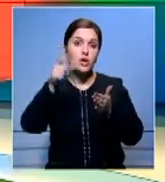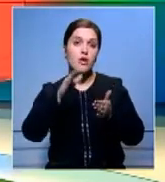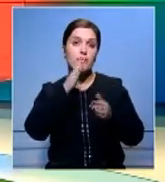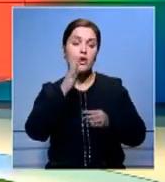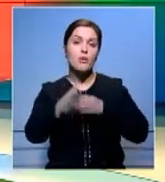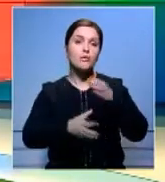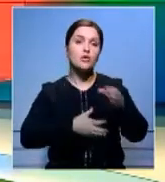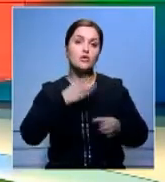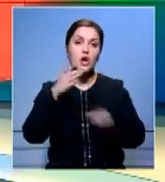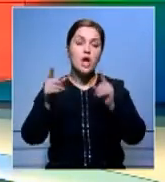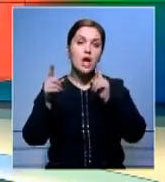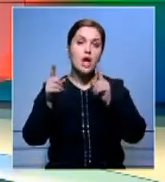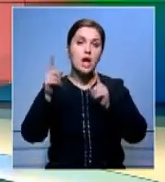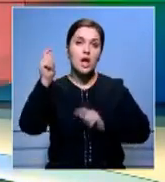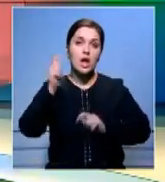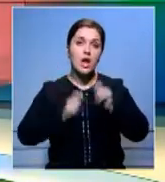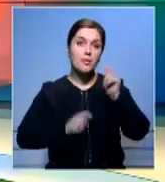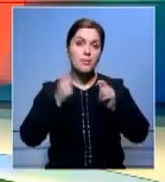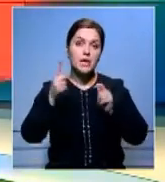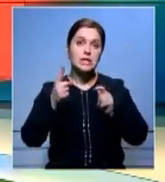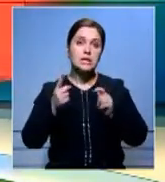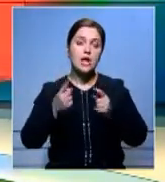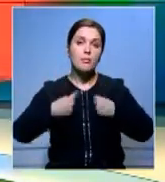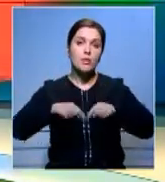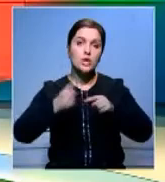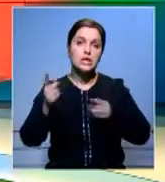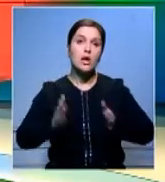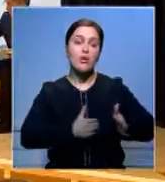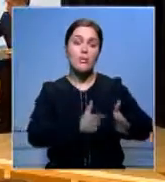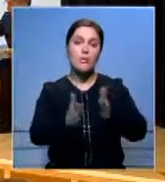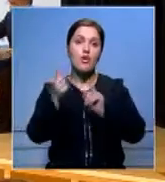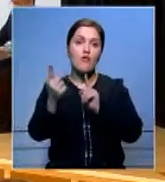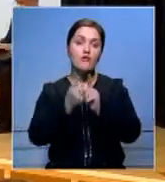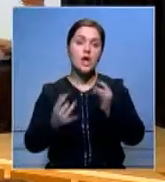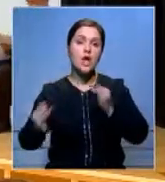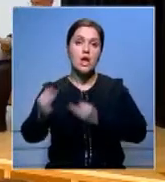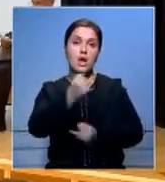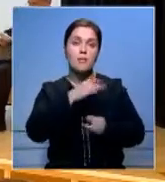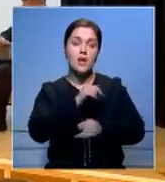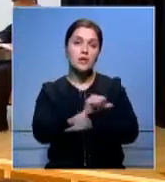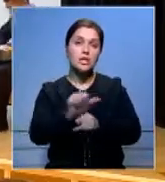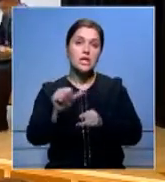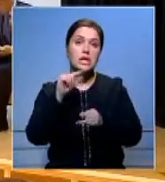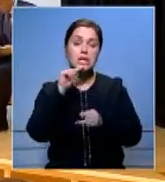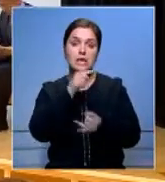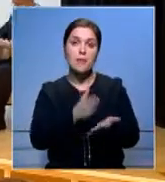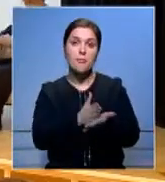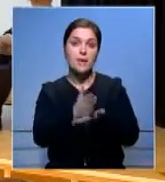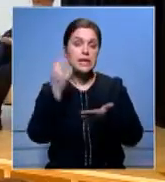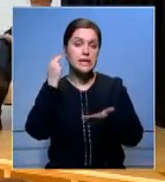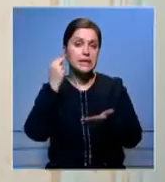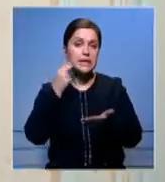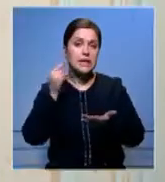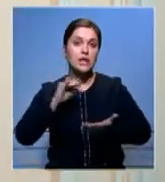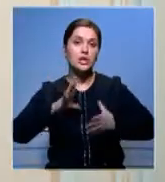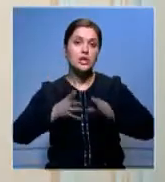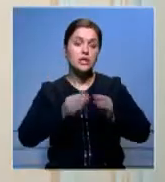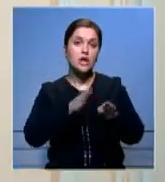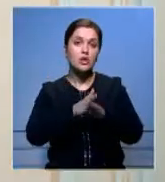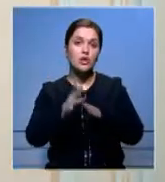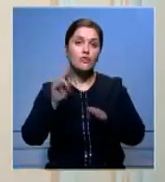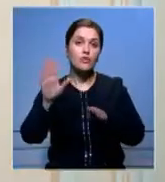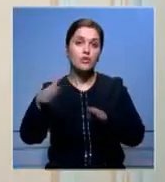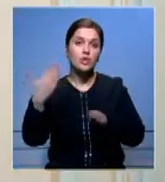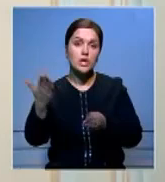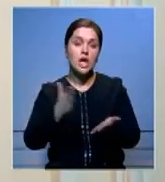время международной конференции «Один пояс, один путь». На встрече обсуждали вопросы внешней экономической политики Китая и результаты реализации